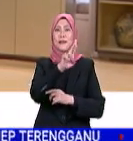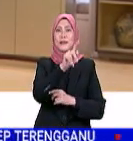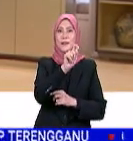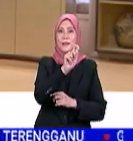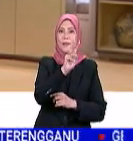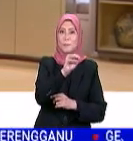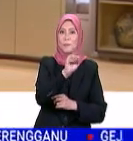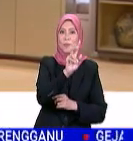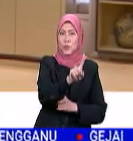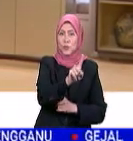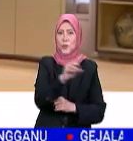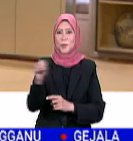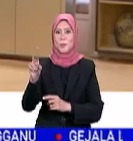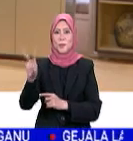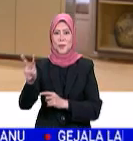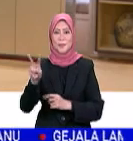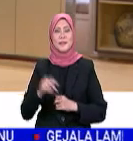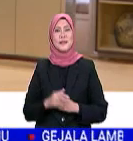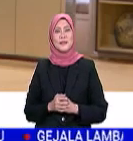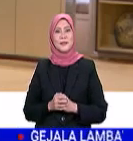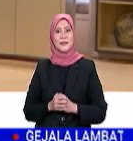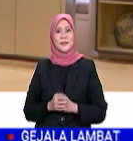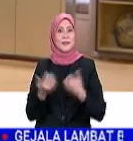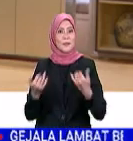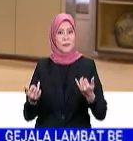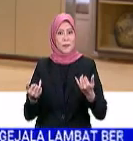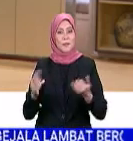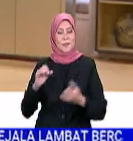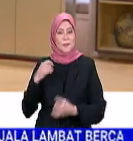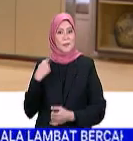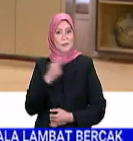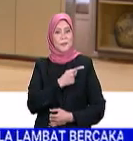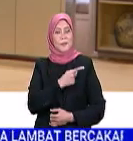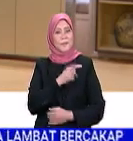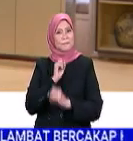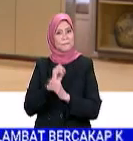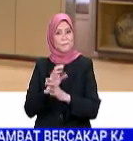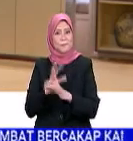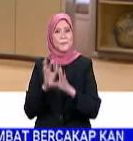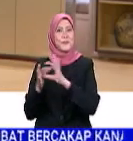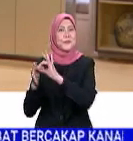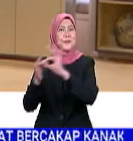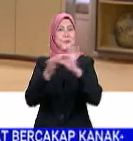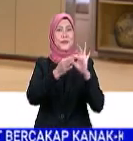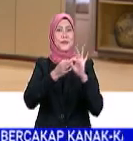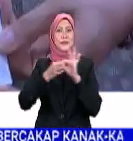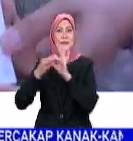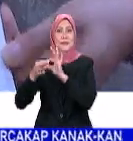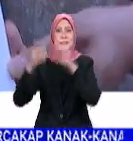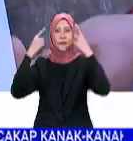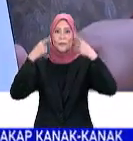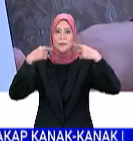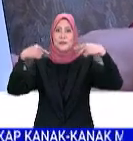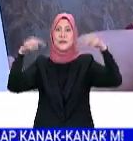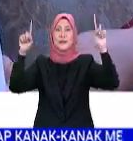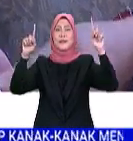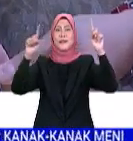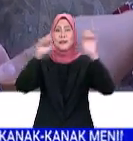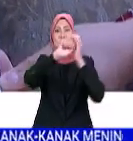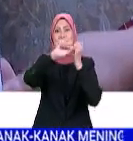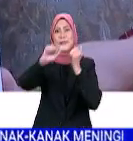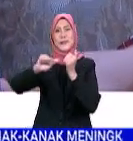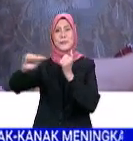Jadikan semua itu kita mengambil inisiatif bersama-sama mencairkan klaim